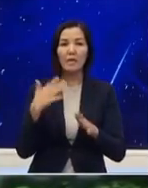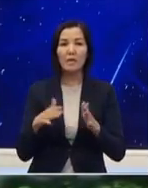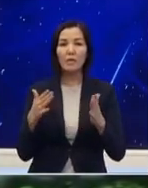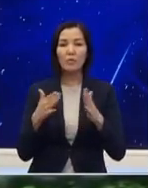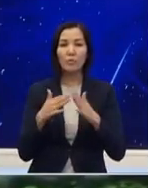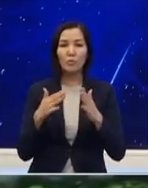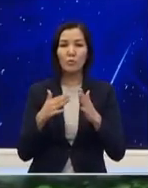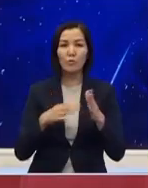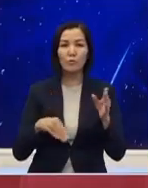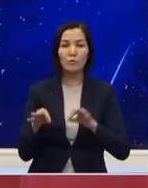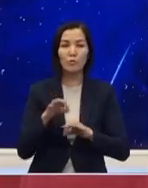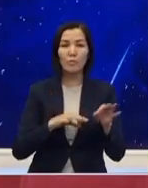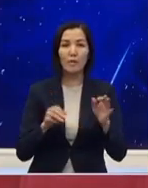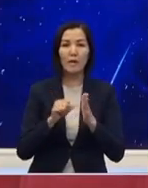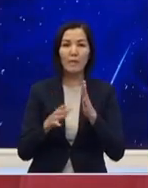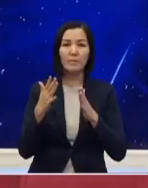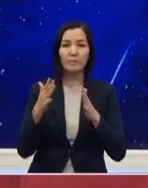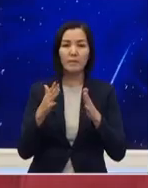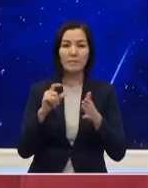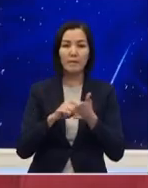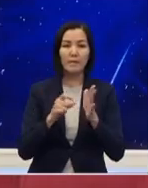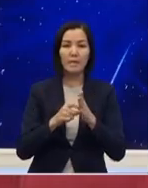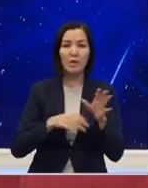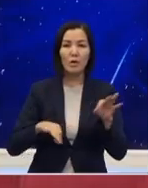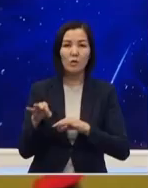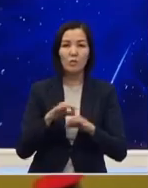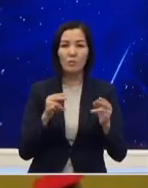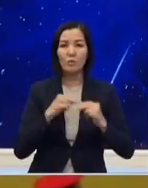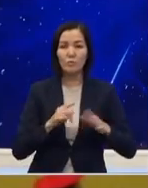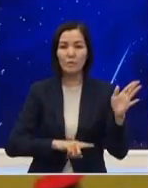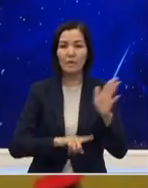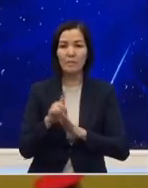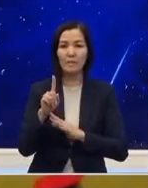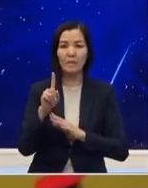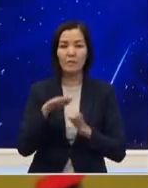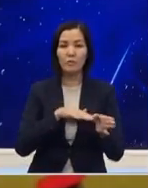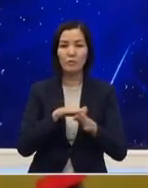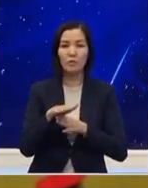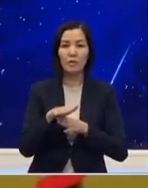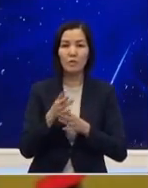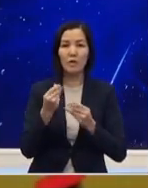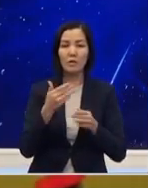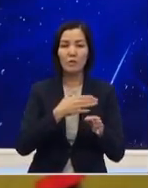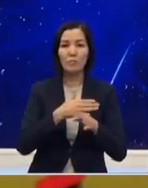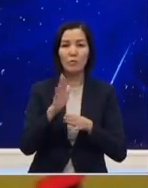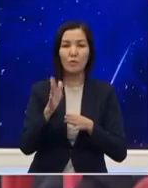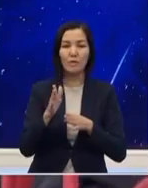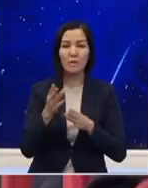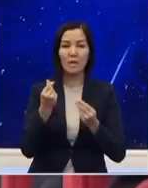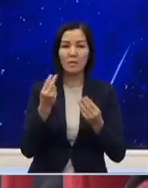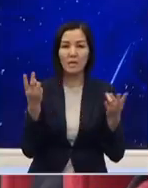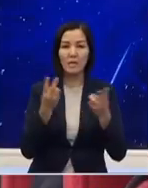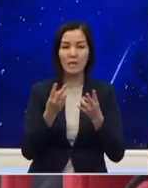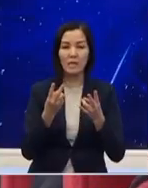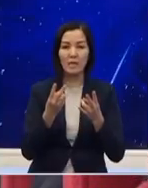үйдің жобалық, 65 пәтерлі көп қабатты үйдің жобалау жұмыстары басталған. Жүзеге асыруға қаражат керек. Амандық